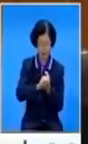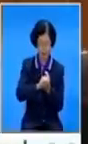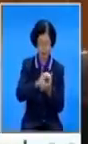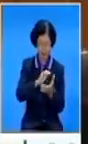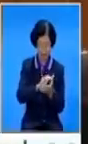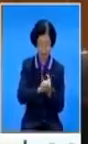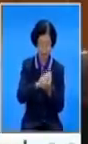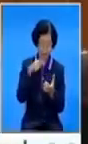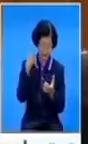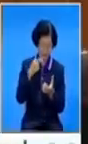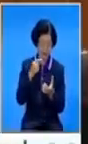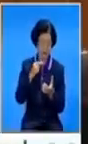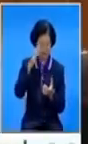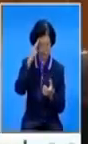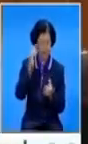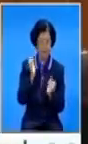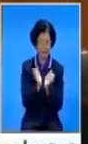กินเหล้า